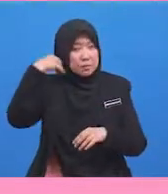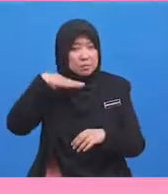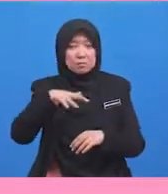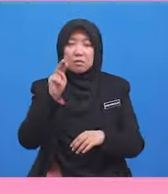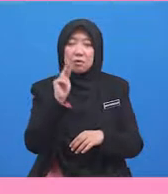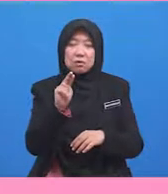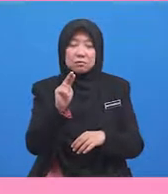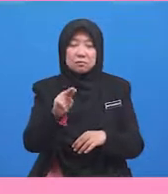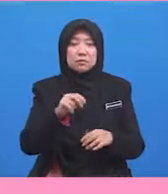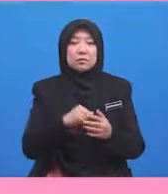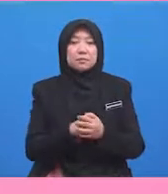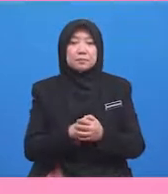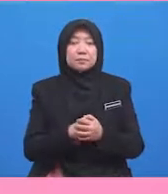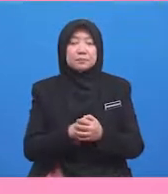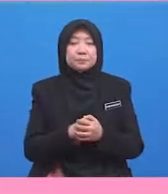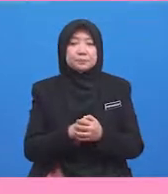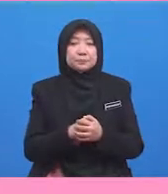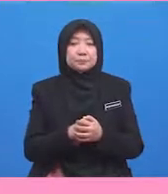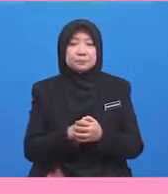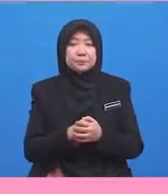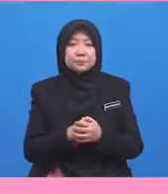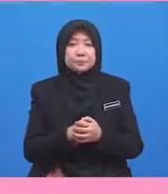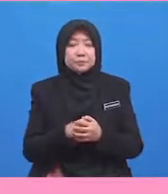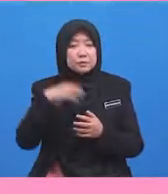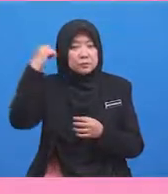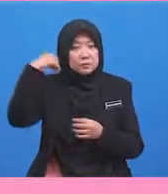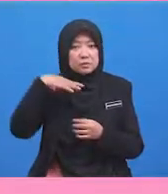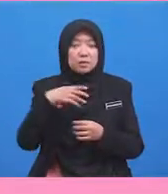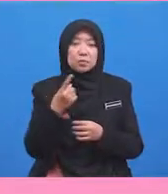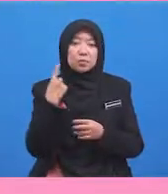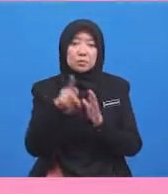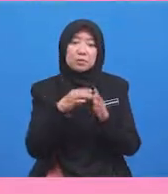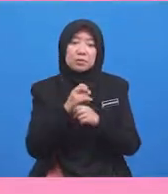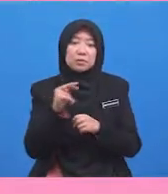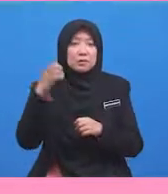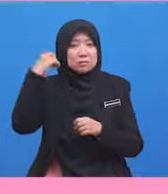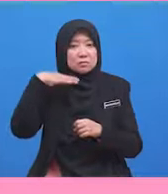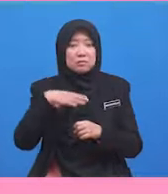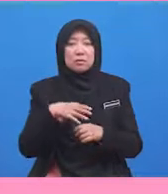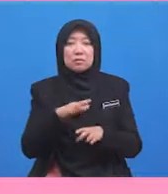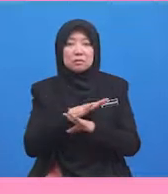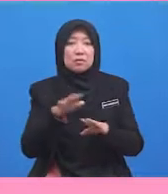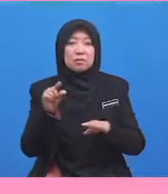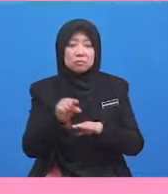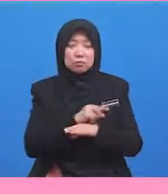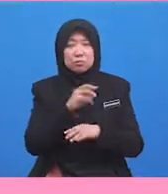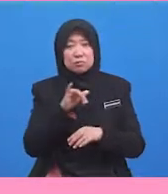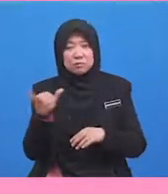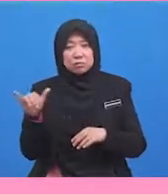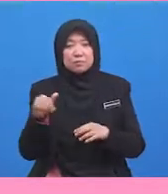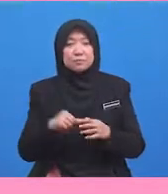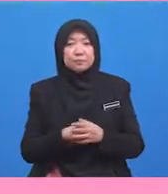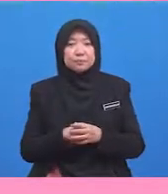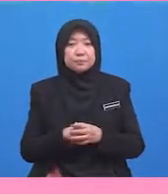seperti peribahasa Melayu sesal dahulu pendapatan Sesal kemudian tiada berguna